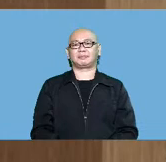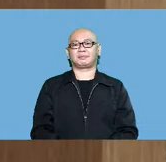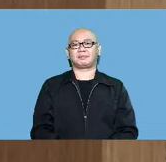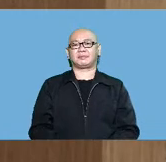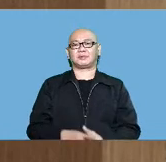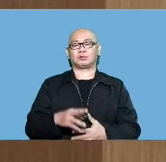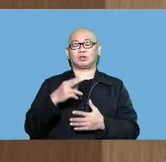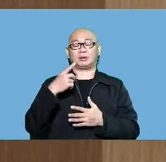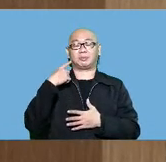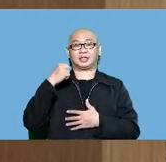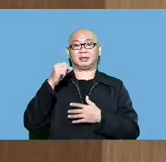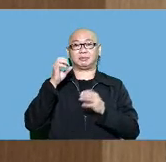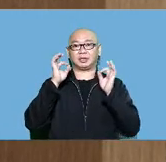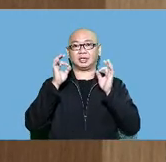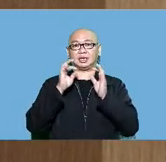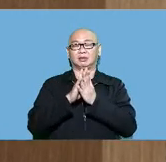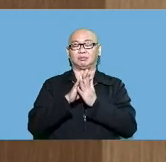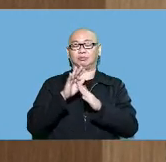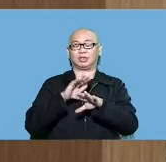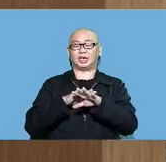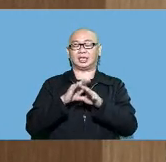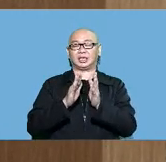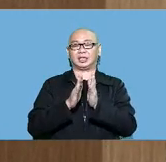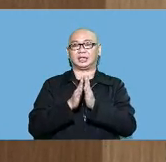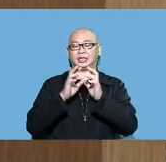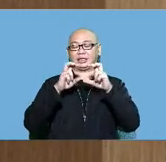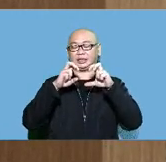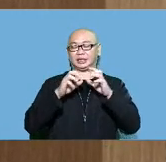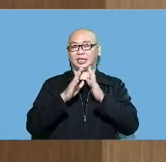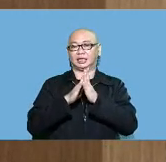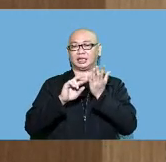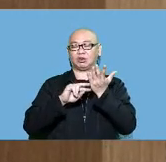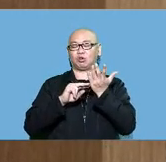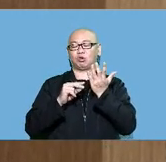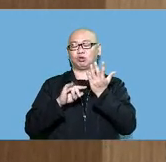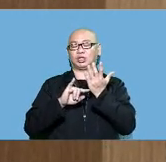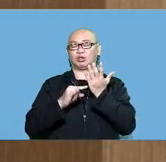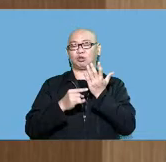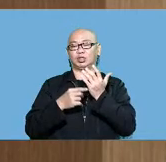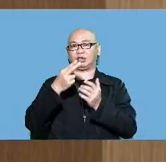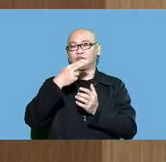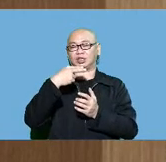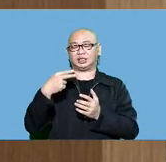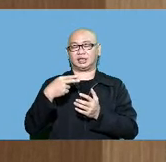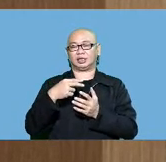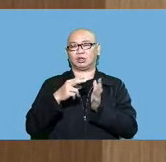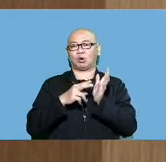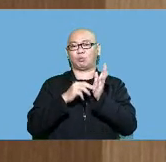Keputusan Menteri Pendidikan, Kebudayaan, Riset dan Teknologi Republik Indonesia nomor